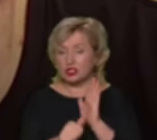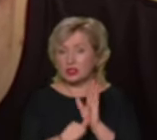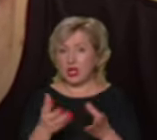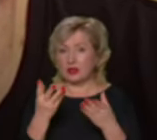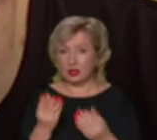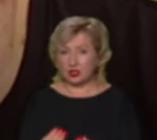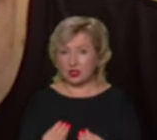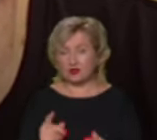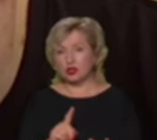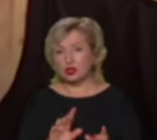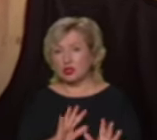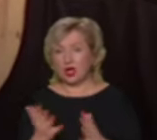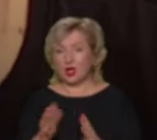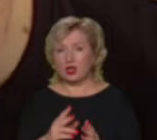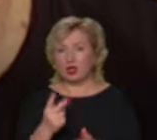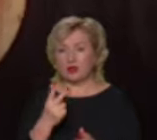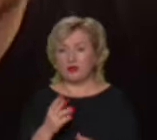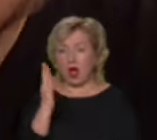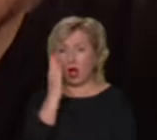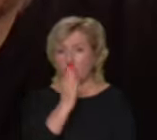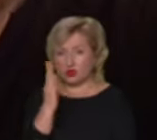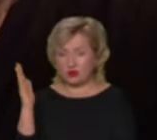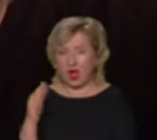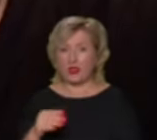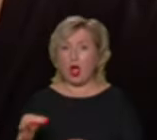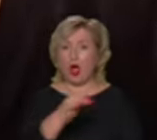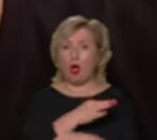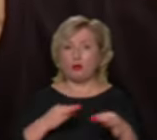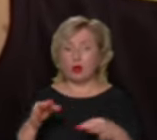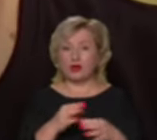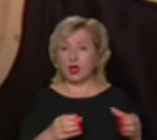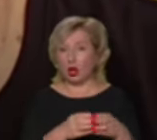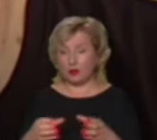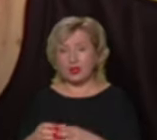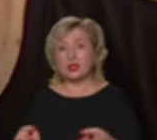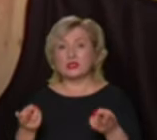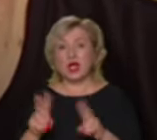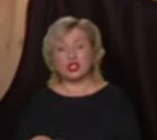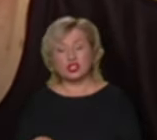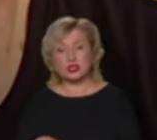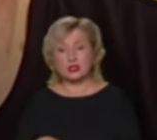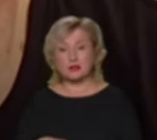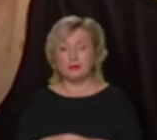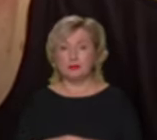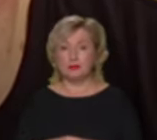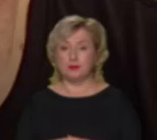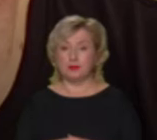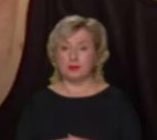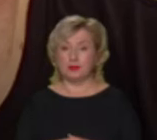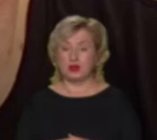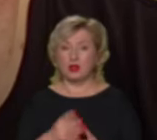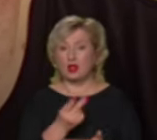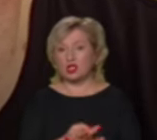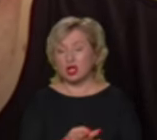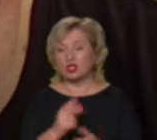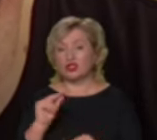здається. Ну, щось таке. Два мають голосування, обговорення, комітети. Чи вони залишаться десь там лежати і